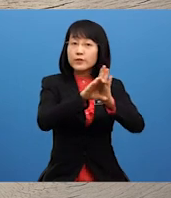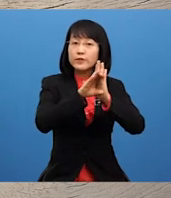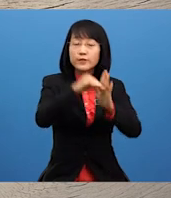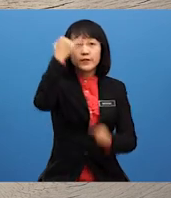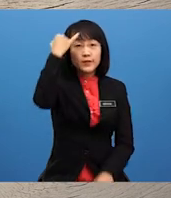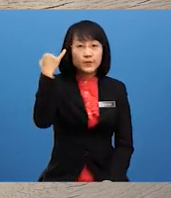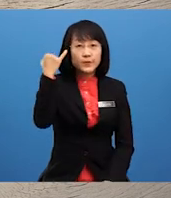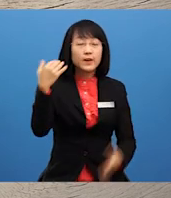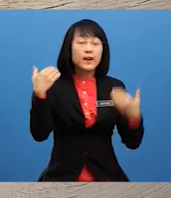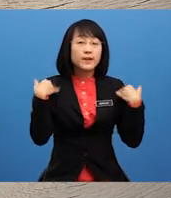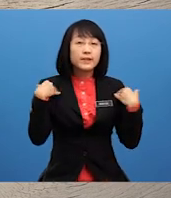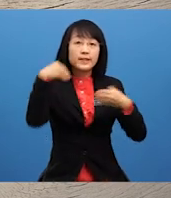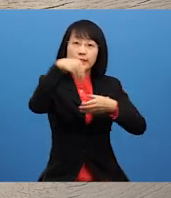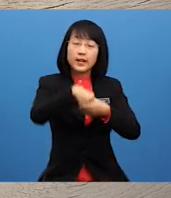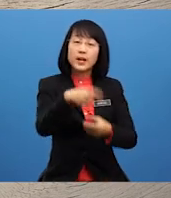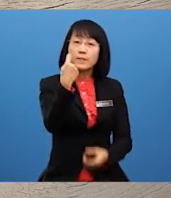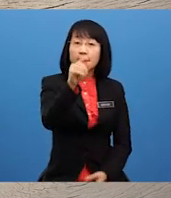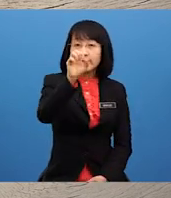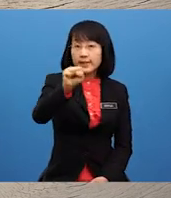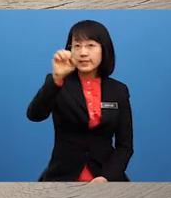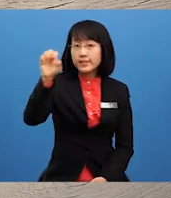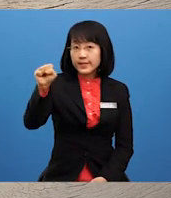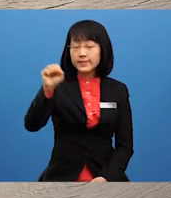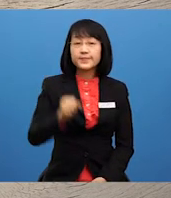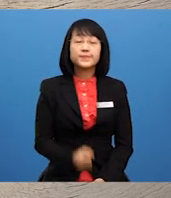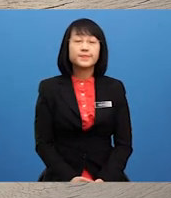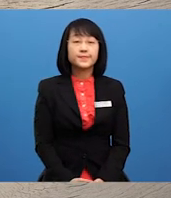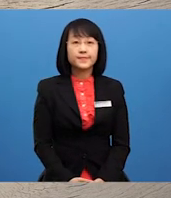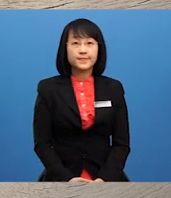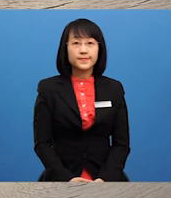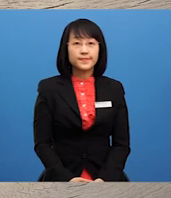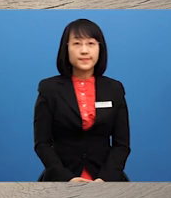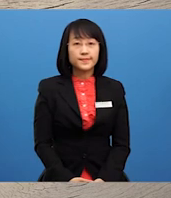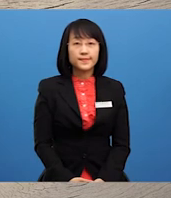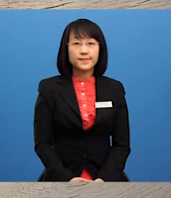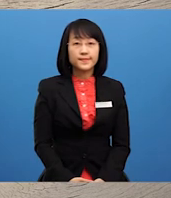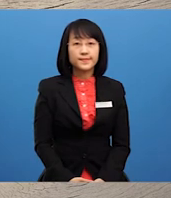ilmu yang terdapat di dalam teks Sulalatus Salatin.